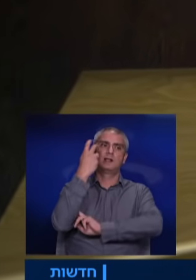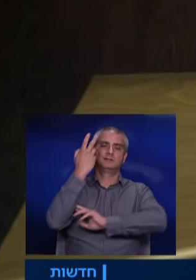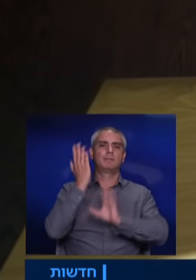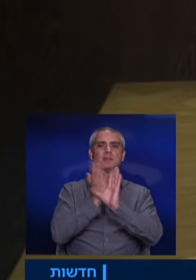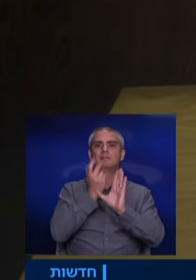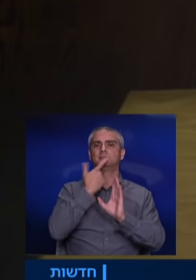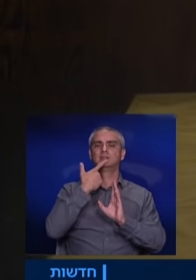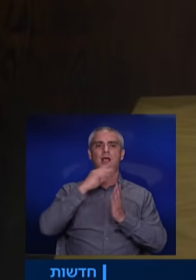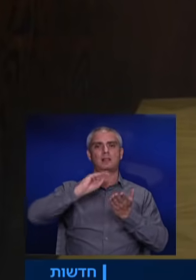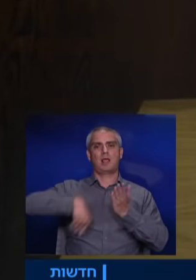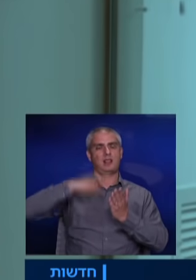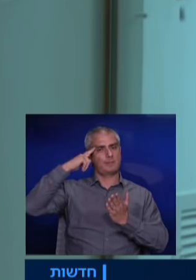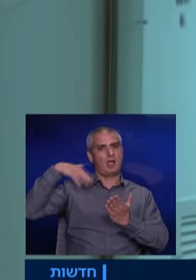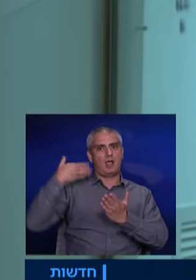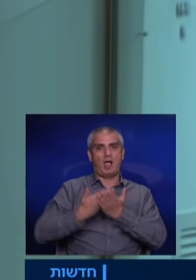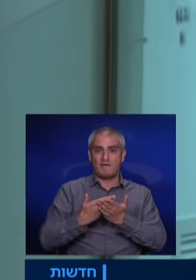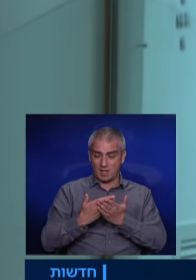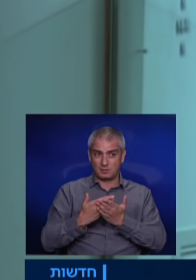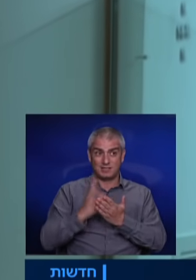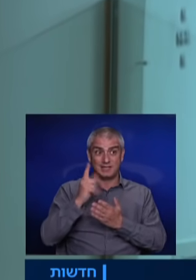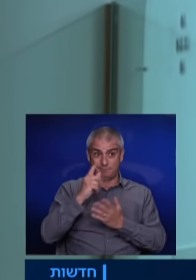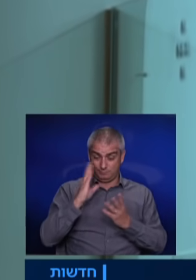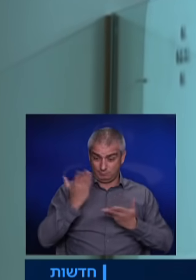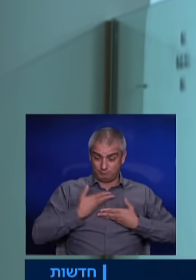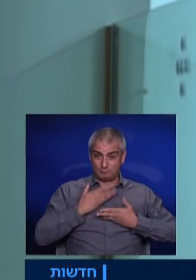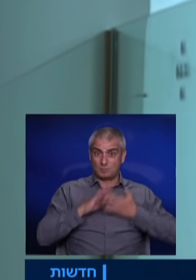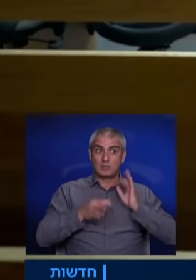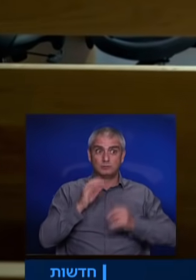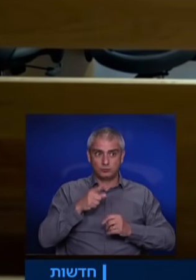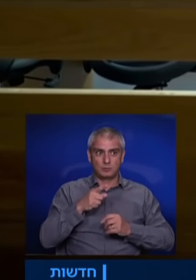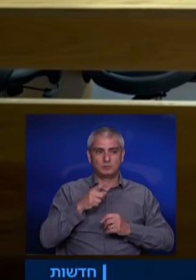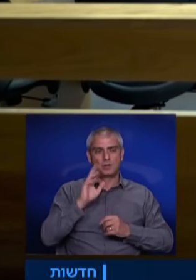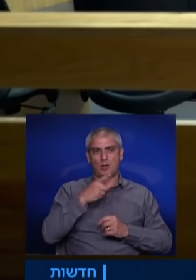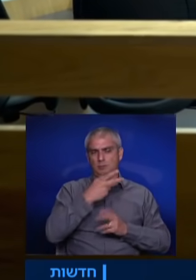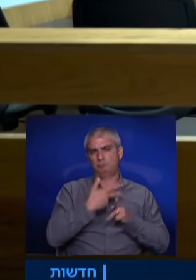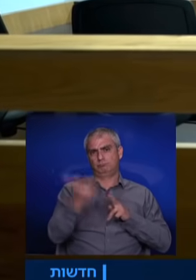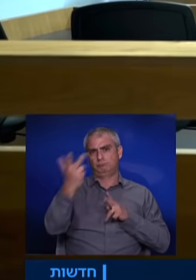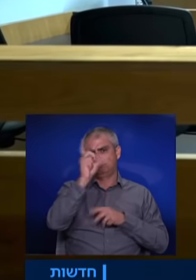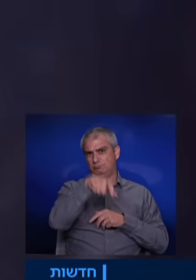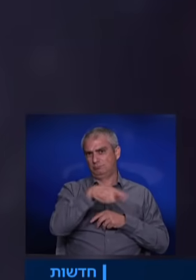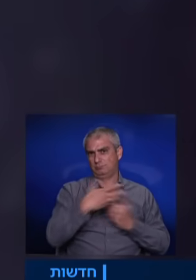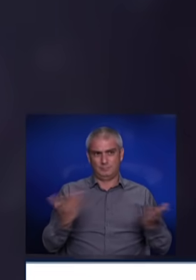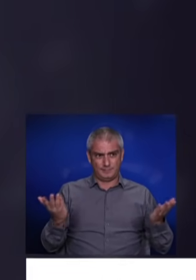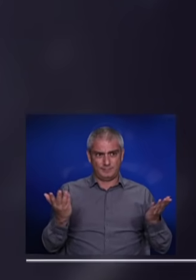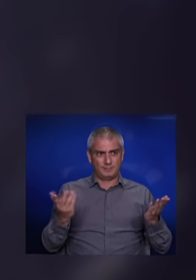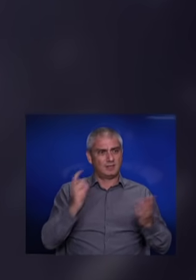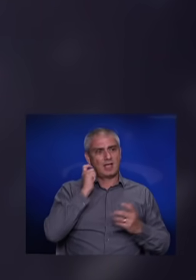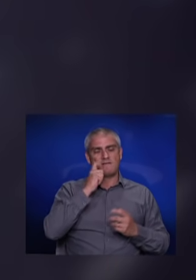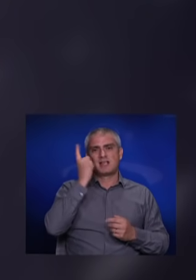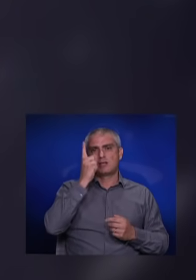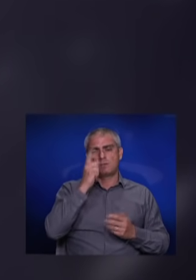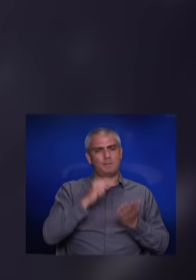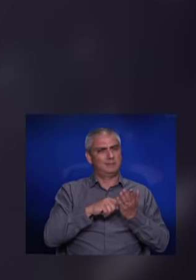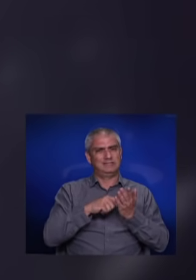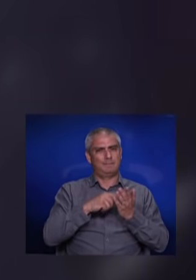הפסיכיאטרית החתומה על חוות הדעת, שאם תתקבל על ידי בית המשפט, צפויה לזכות את הנאשם מעבירת האיומים